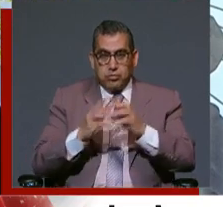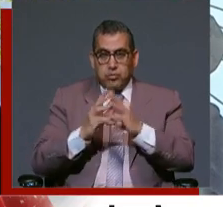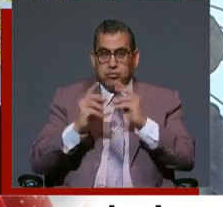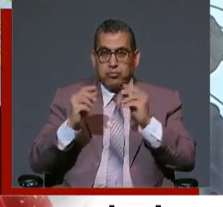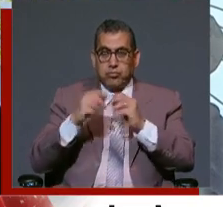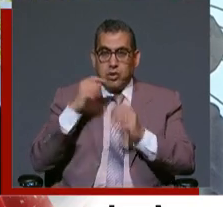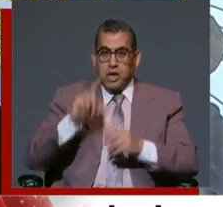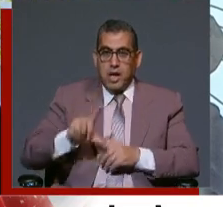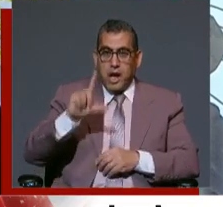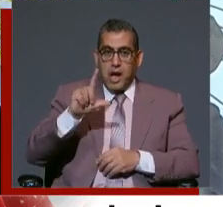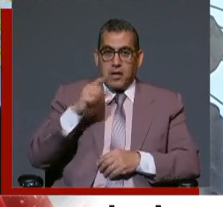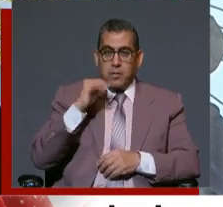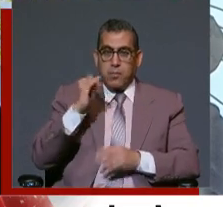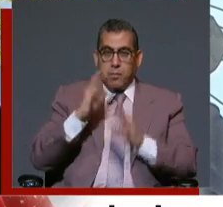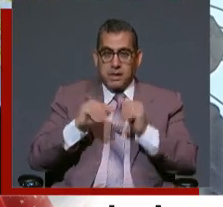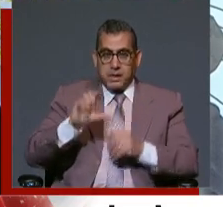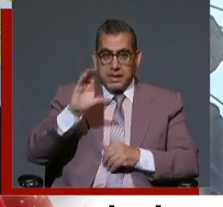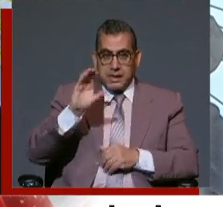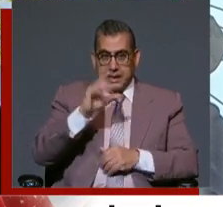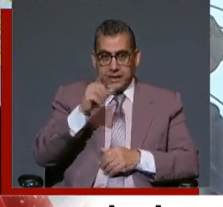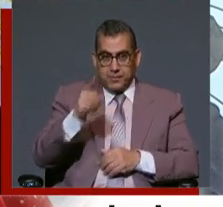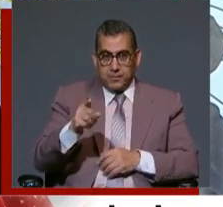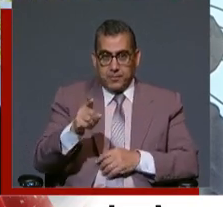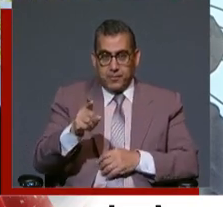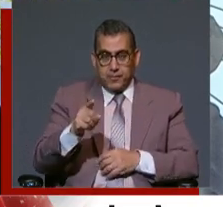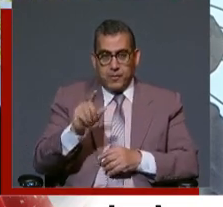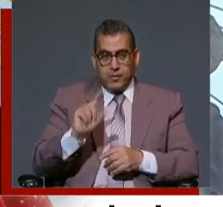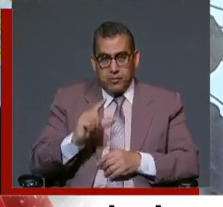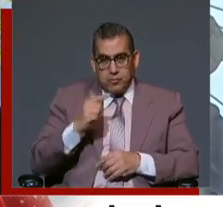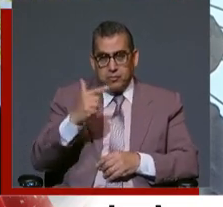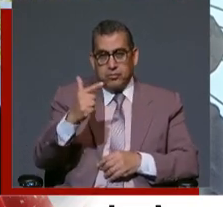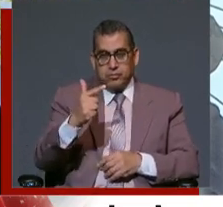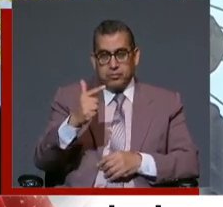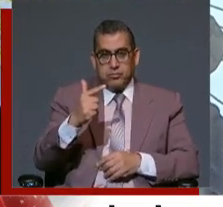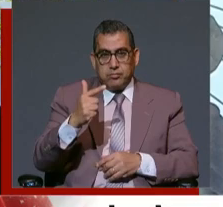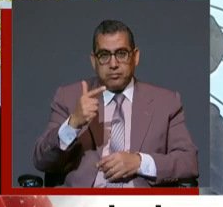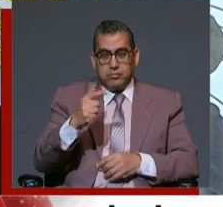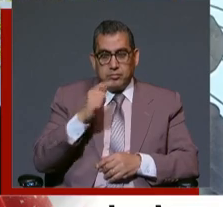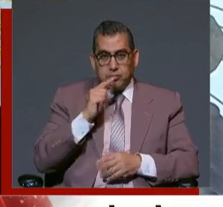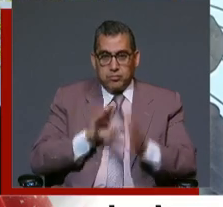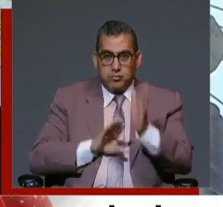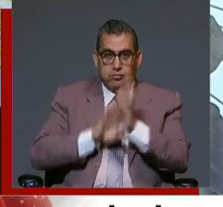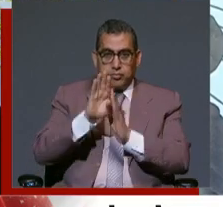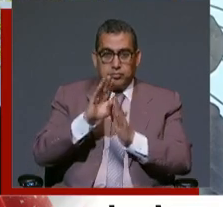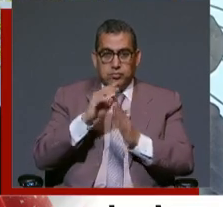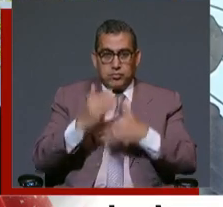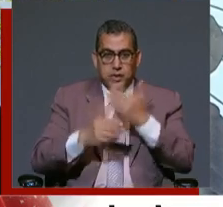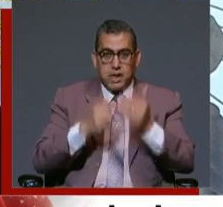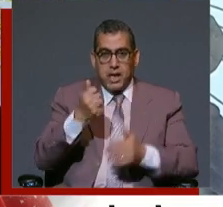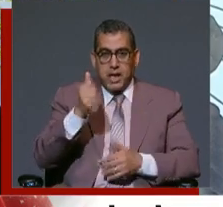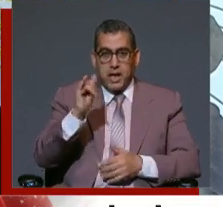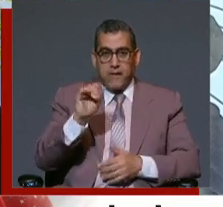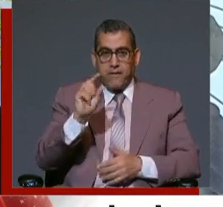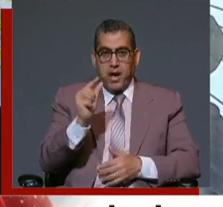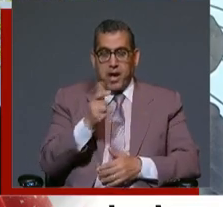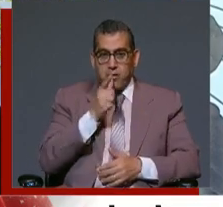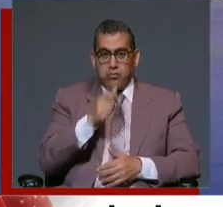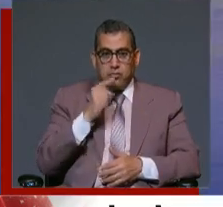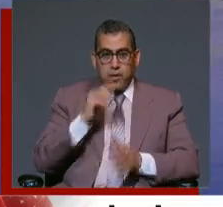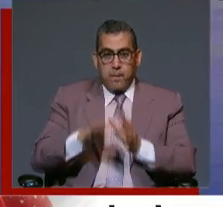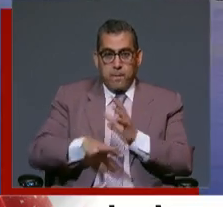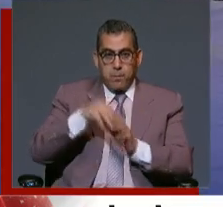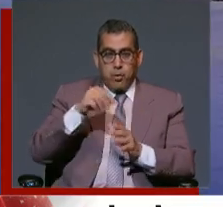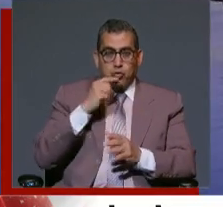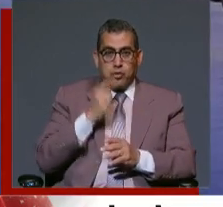مصر العربية ريادة الوكالة الإفريقية للتنمية نيباد ومشروع